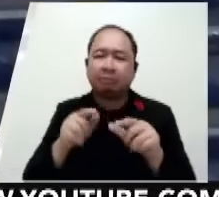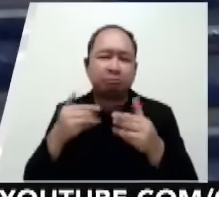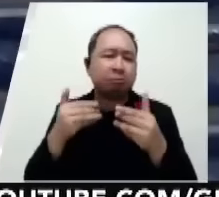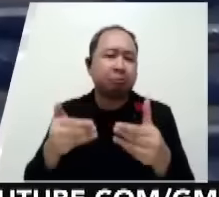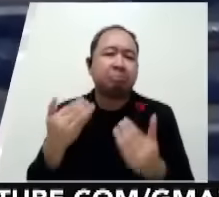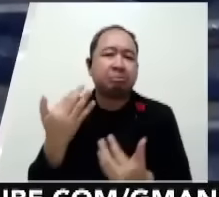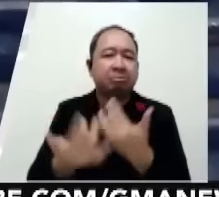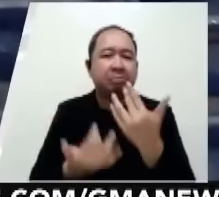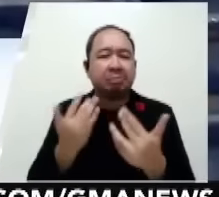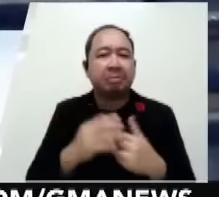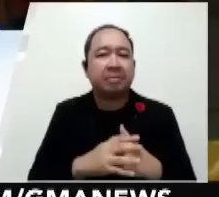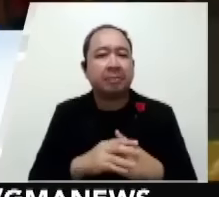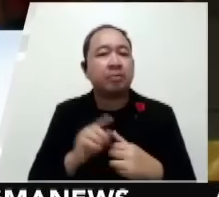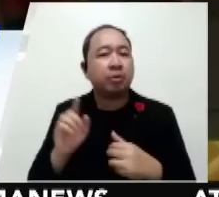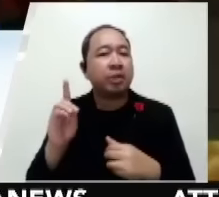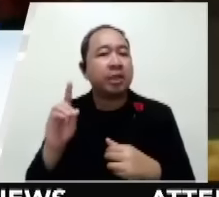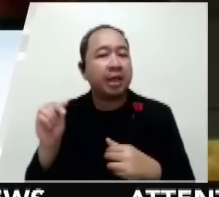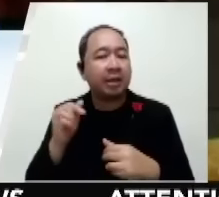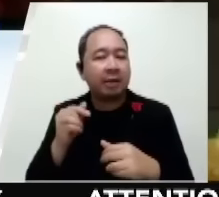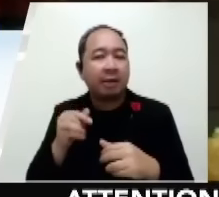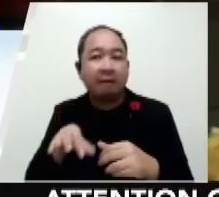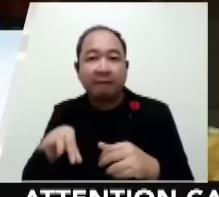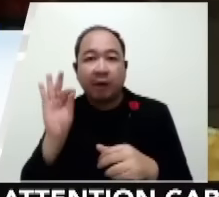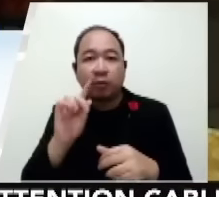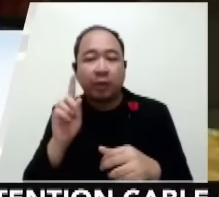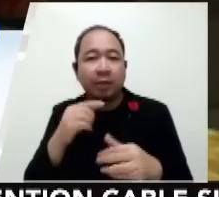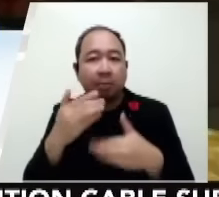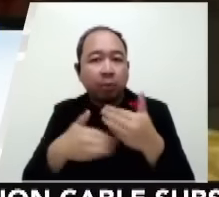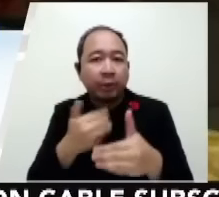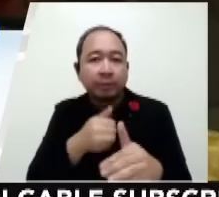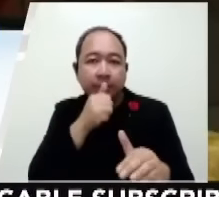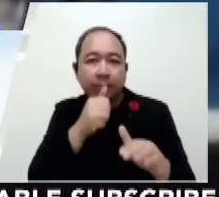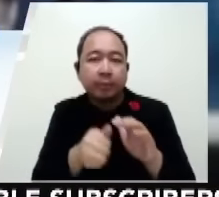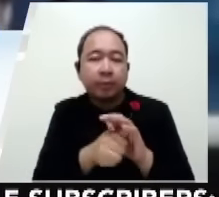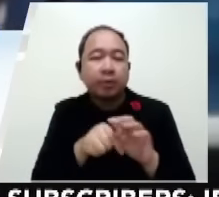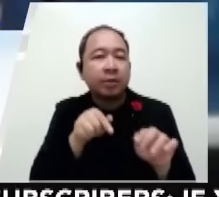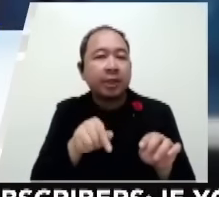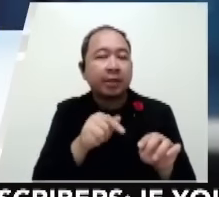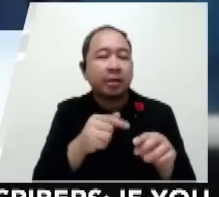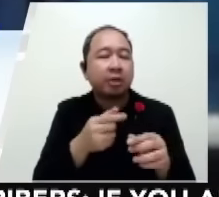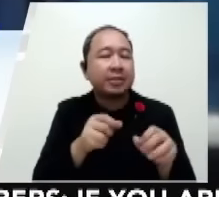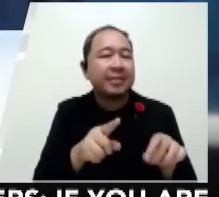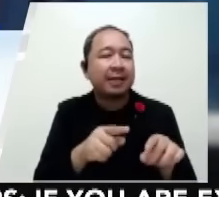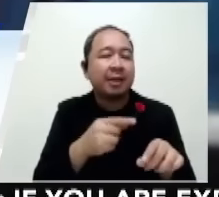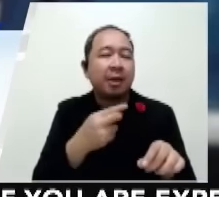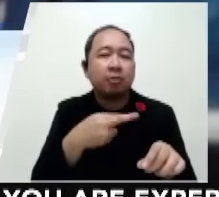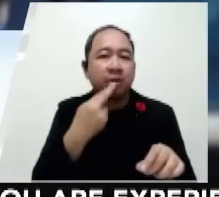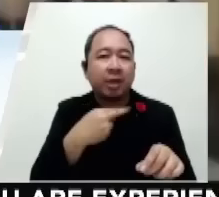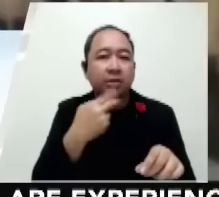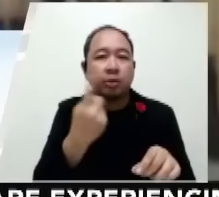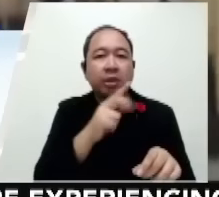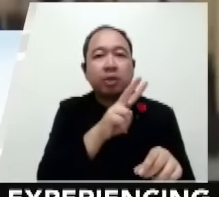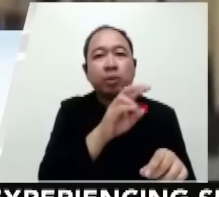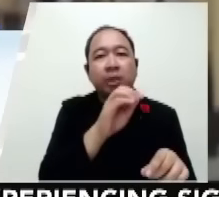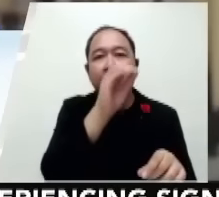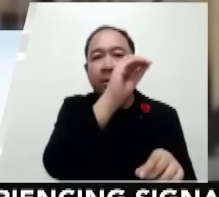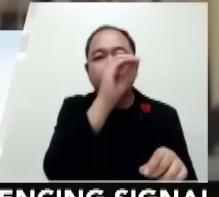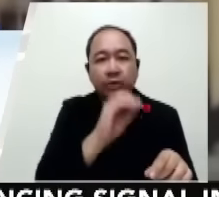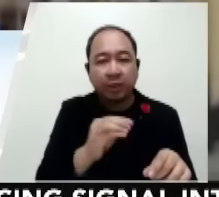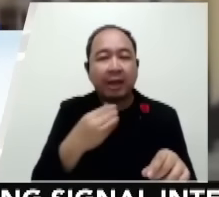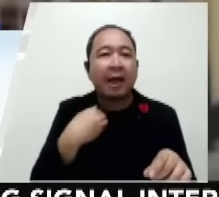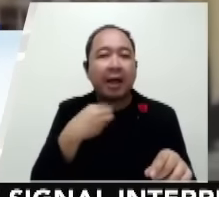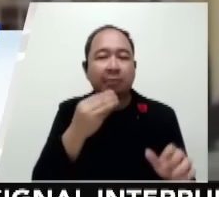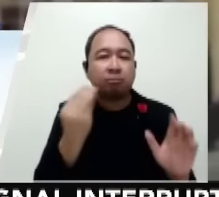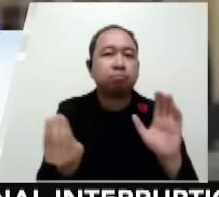ng isang importer ng bigas kung saan 20% lang ng kabuuang inaangkat na bigas ang idinedeklarang pinapasok